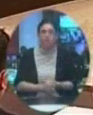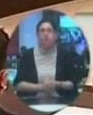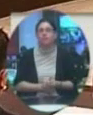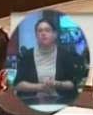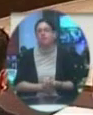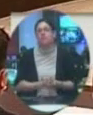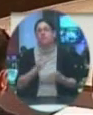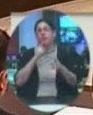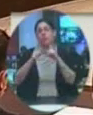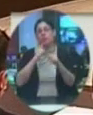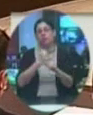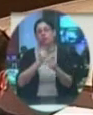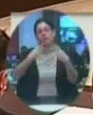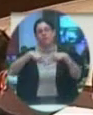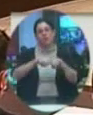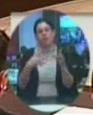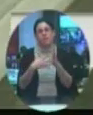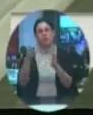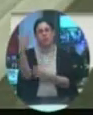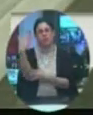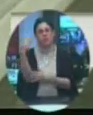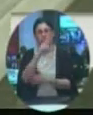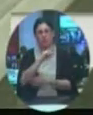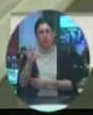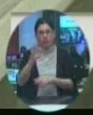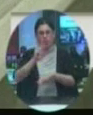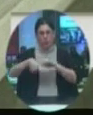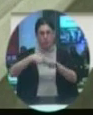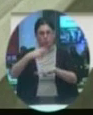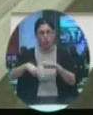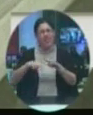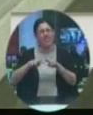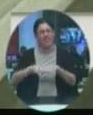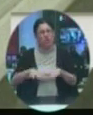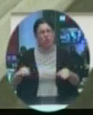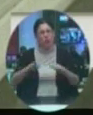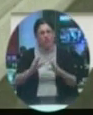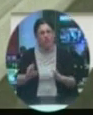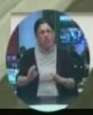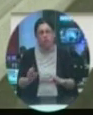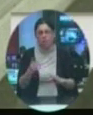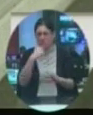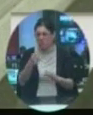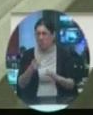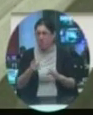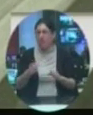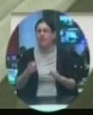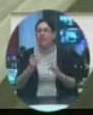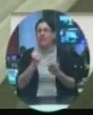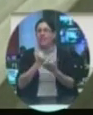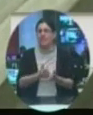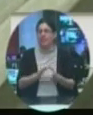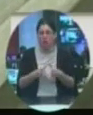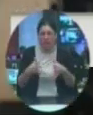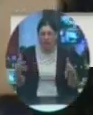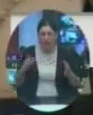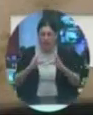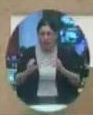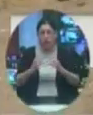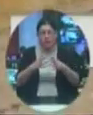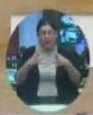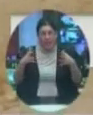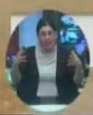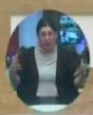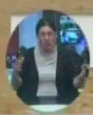בדיון שקיימה ועדה לביקורת המדינה בנושא הטיפול בתשתיות הכבישים עלה כי תקציב הרחבת הכבישים אמנם גדל, אך